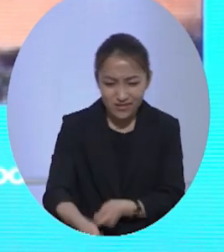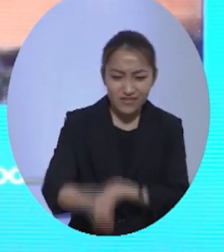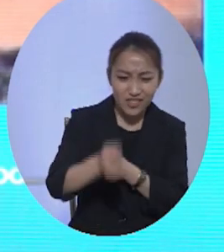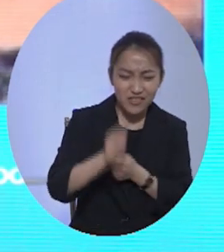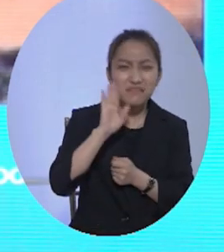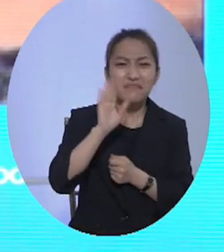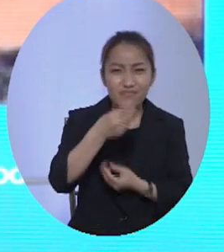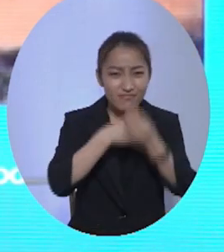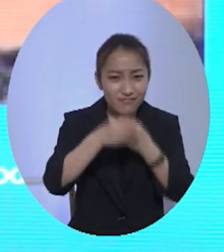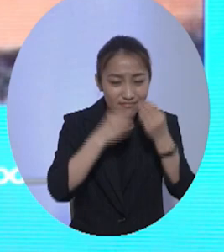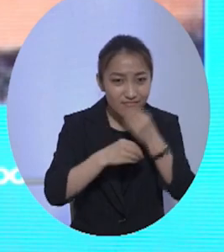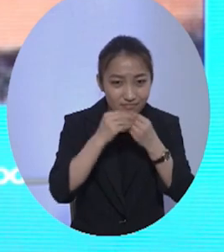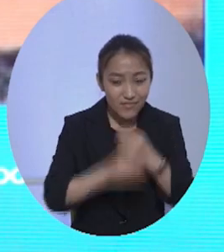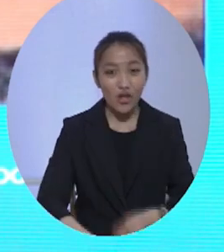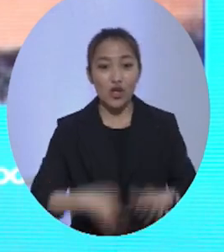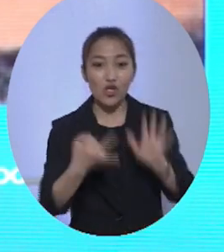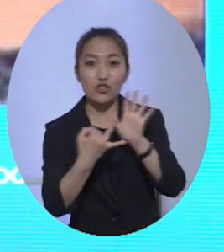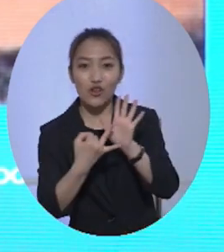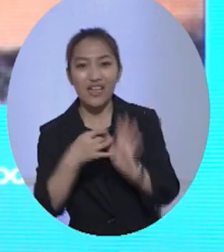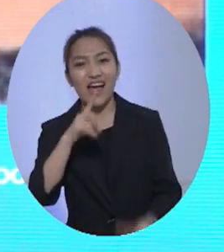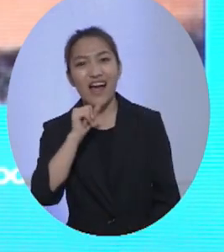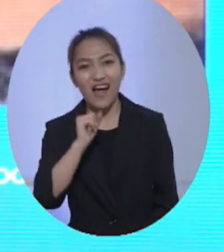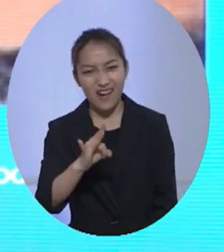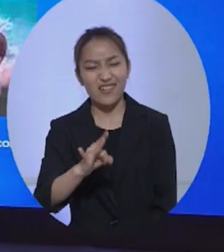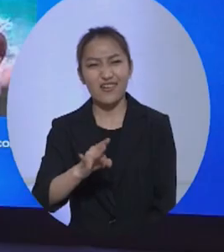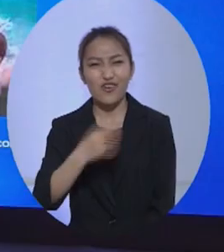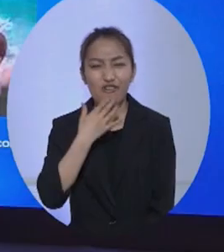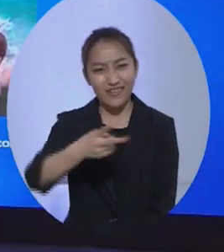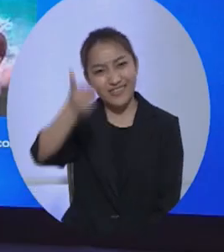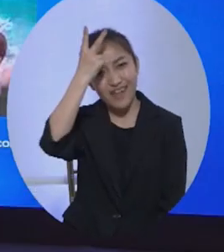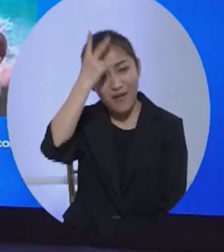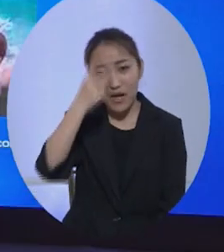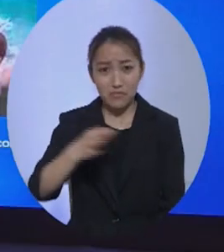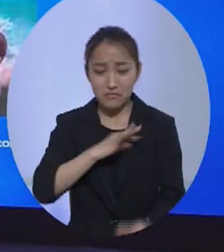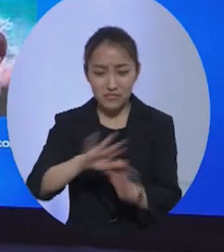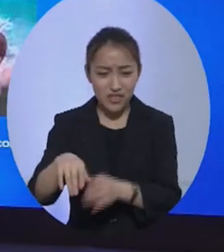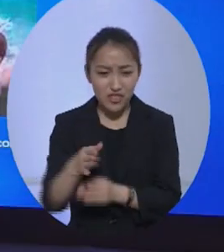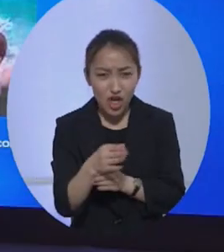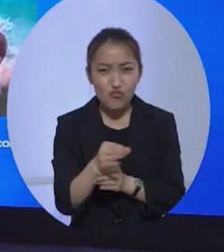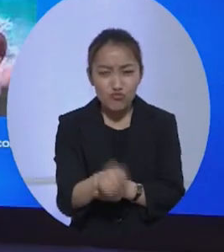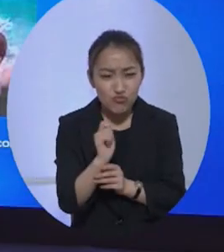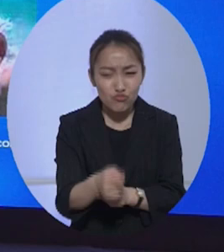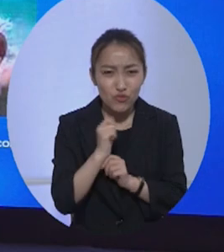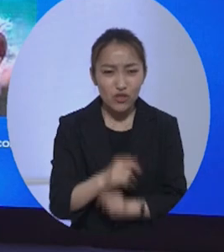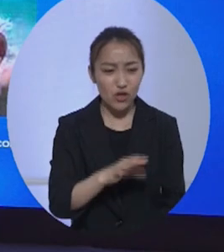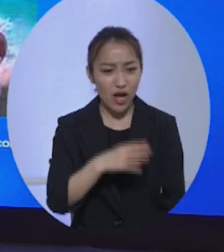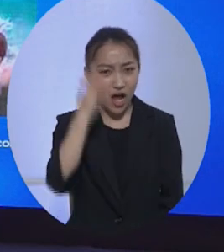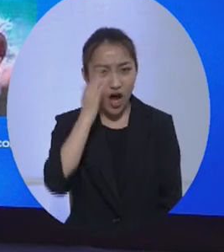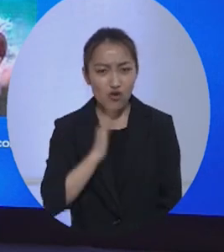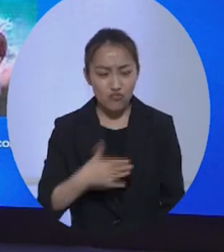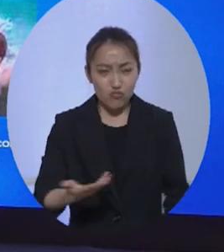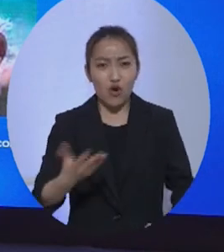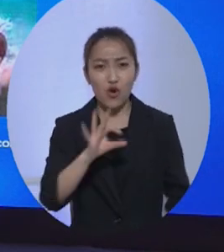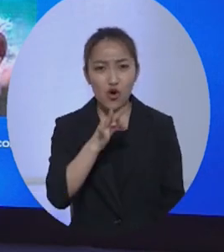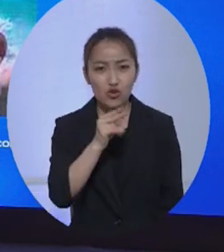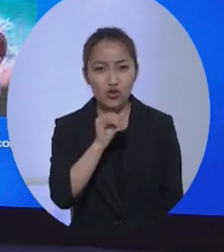нэг долоон хар ямаатай байлаа гэж бичвэл бас ари өөр тийм ээ. Ийм их ядарсан байсан энэ хүү өнчин хүү зүгээр л одоо